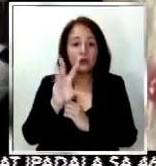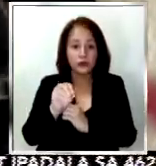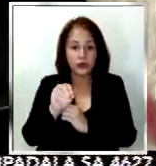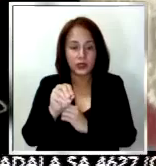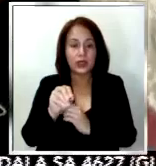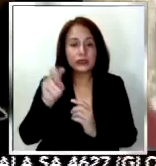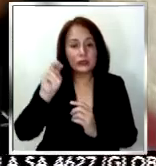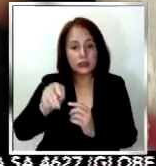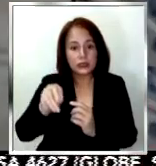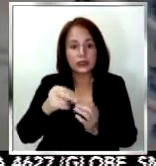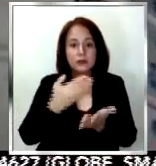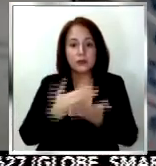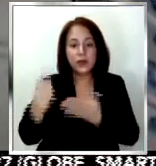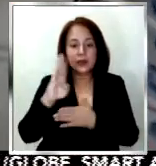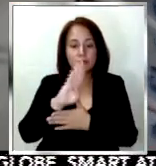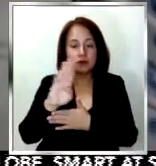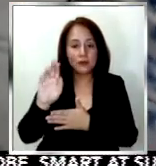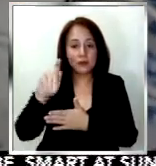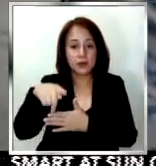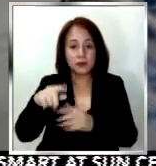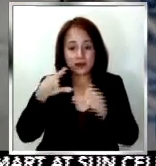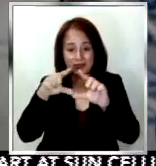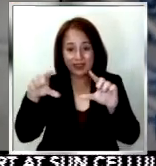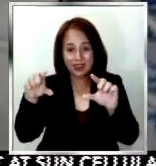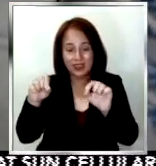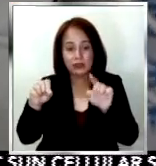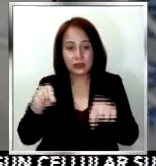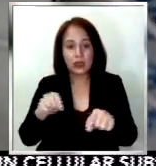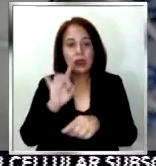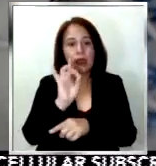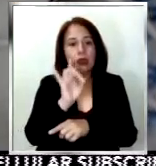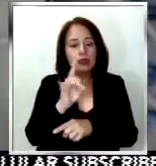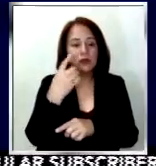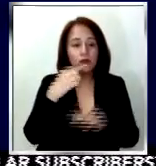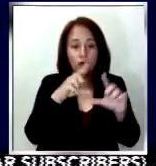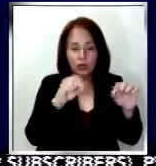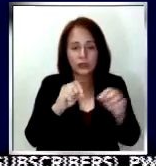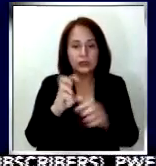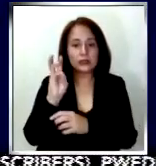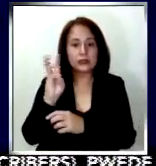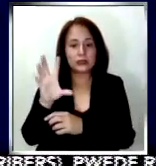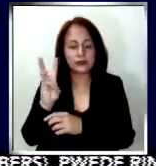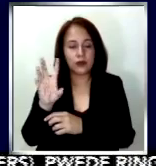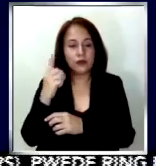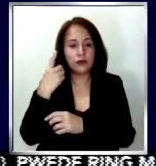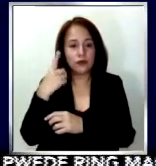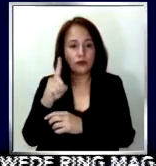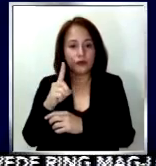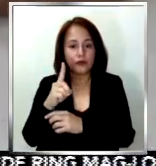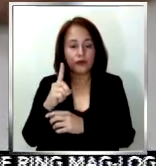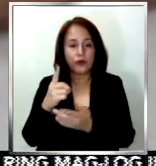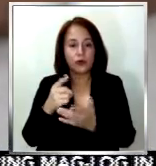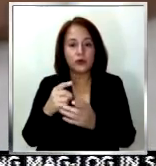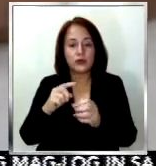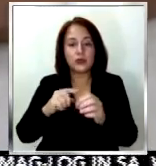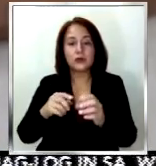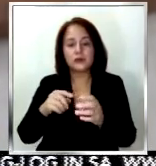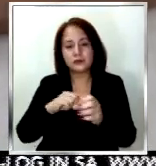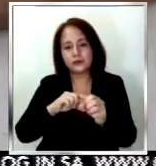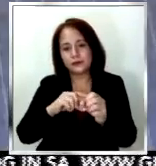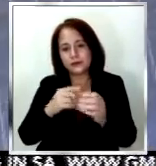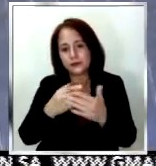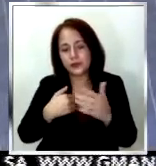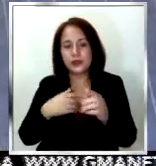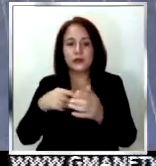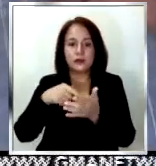pagbili ng beep card, 80 pesos para sa card, 65 pesos para sa initial load, at 5 piso na